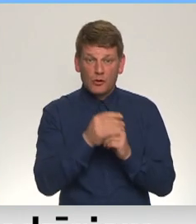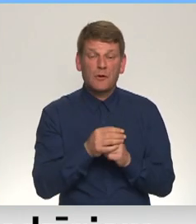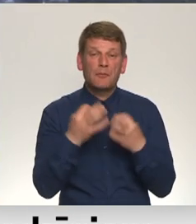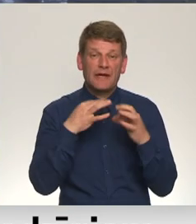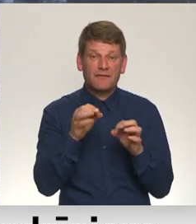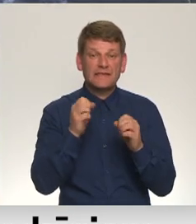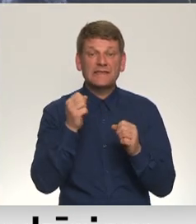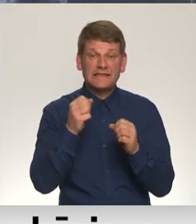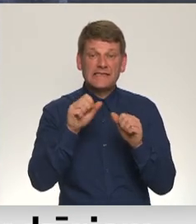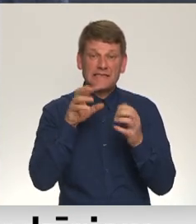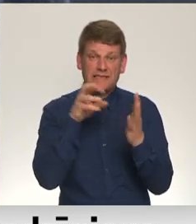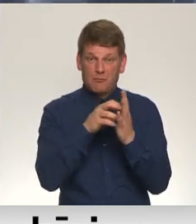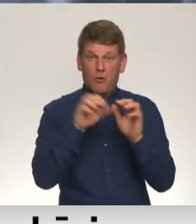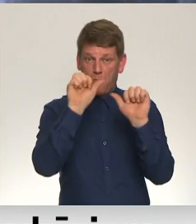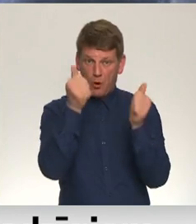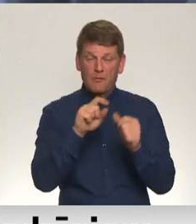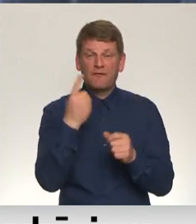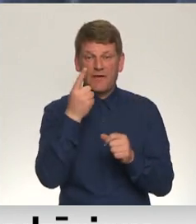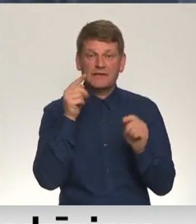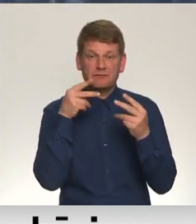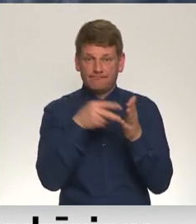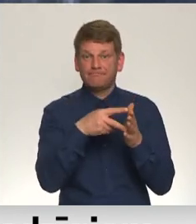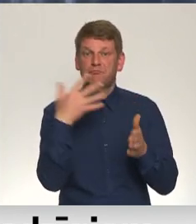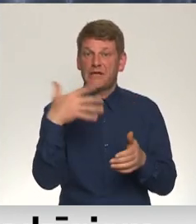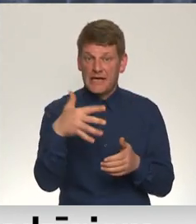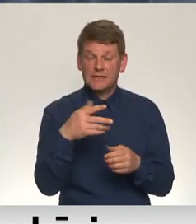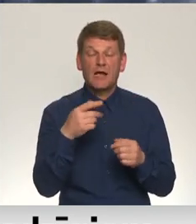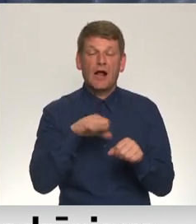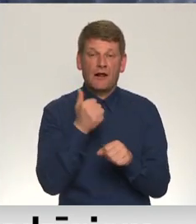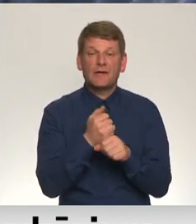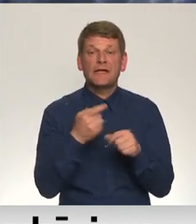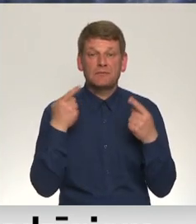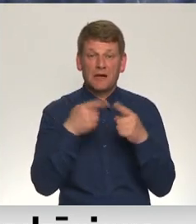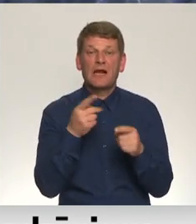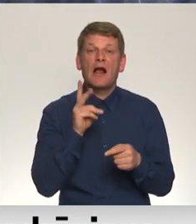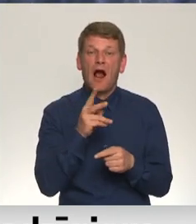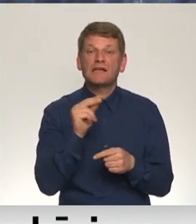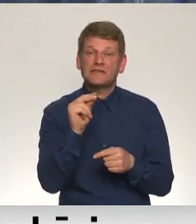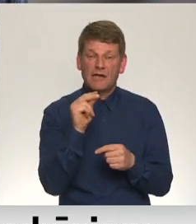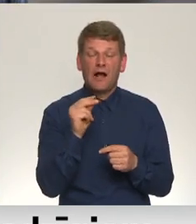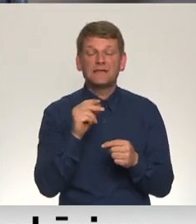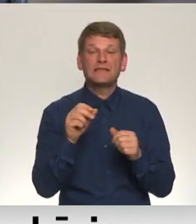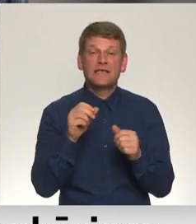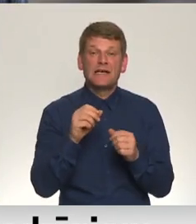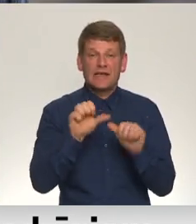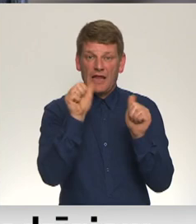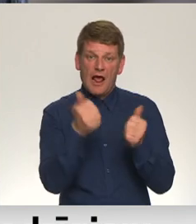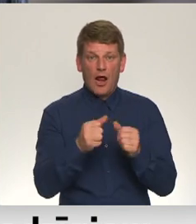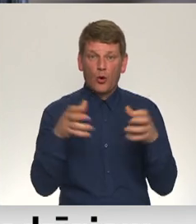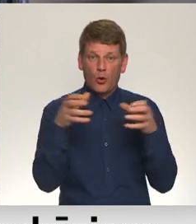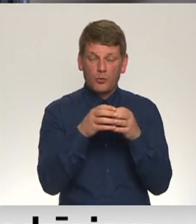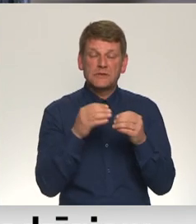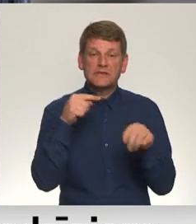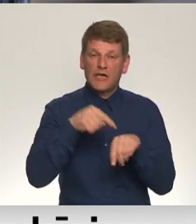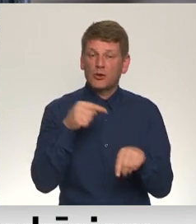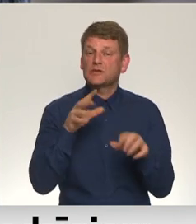simbola proporcijas ir 1:50, un galvenais mērķis – ļaut Kārļa Zāles radītās tēlu grupas sajust un sataustīt